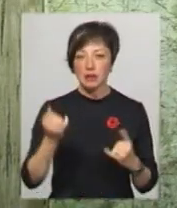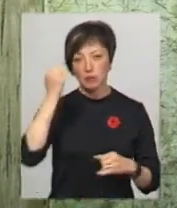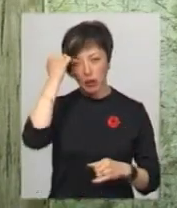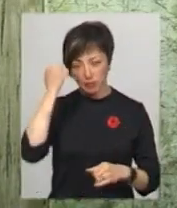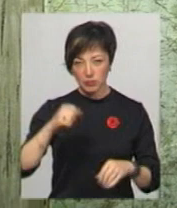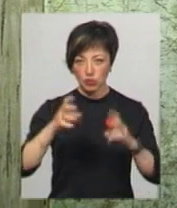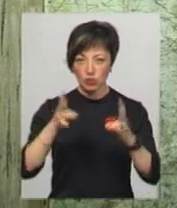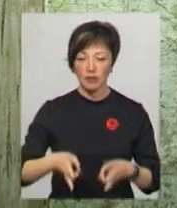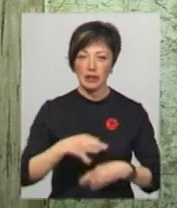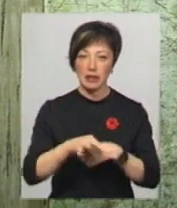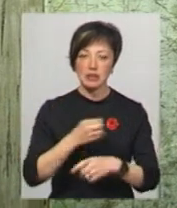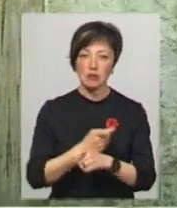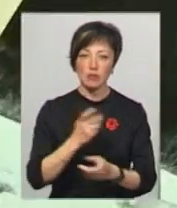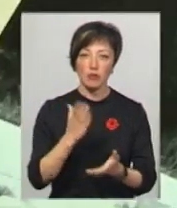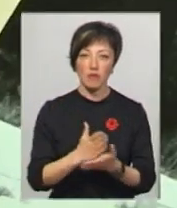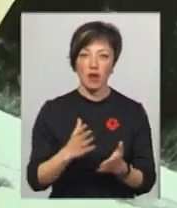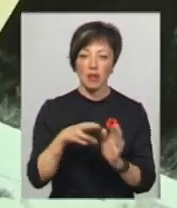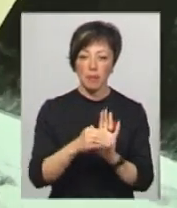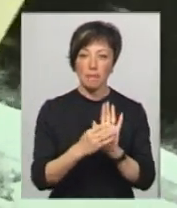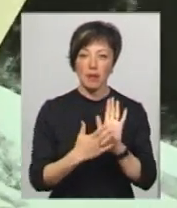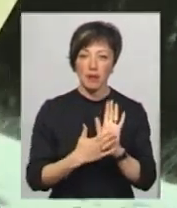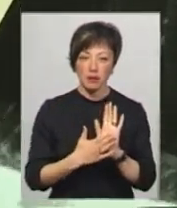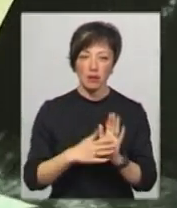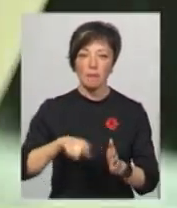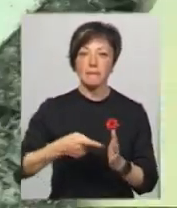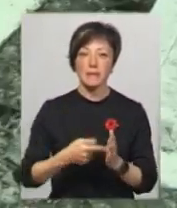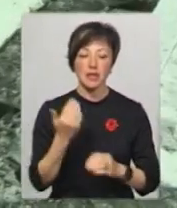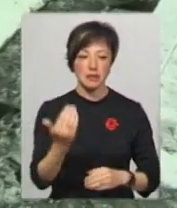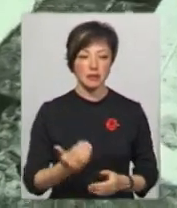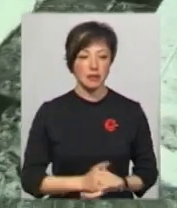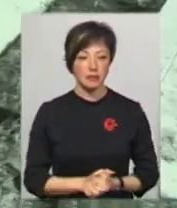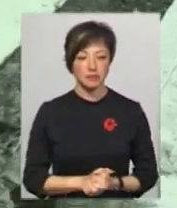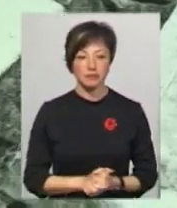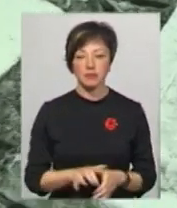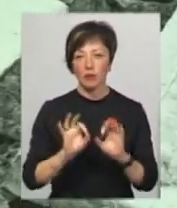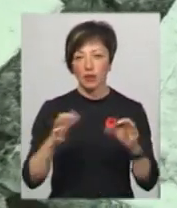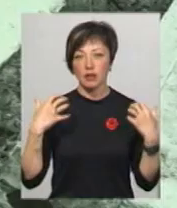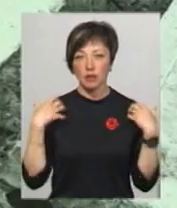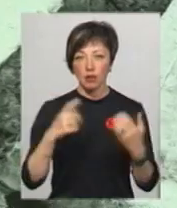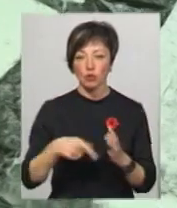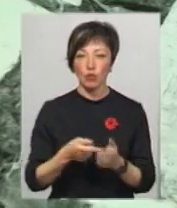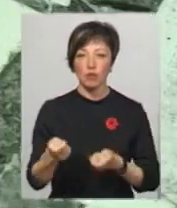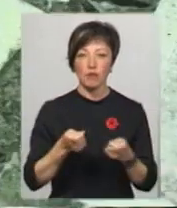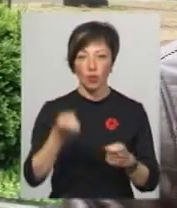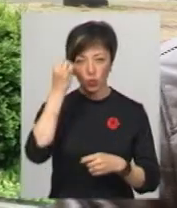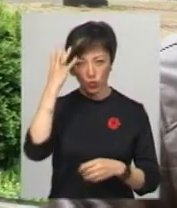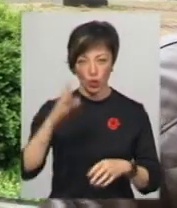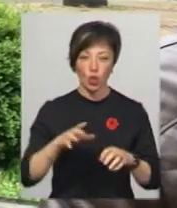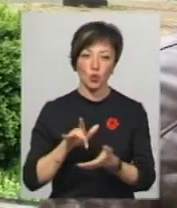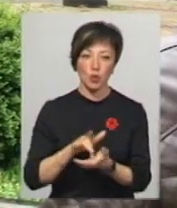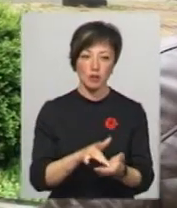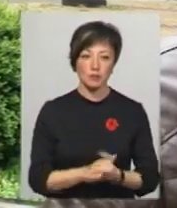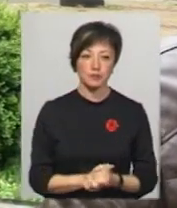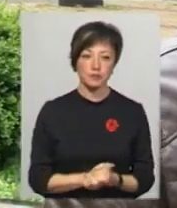меморіал пам'яті жертв нацизму перебуває на балансі муніципалітету, пояснює начальник міського управління культури та туризму Артем